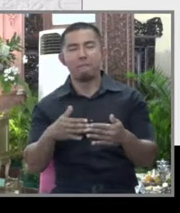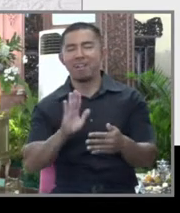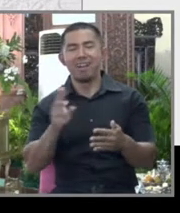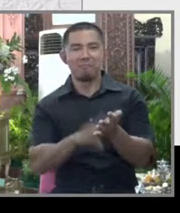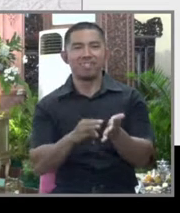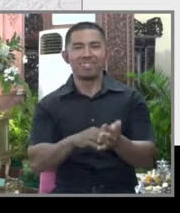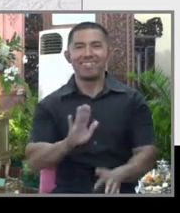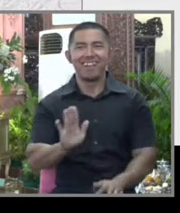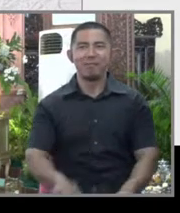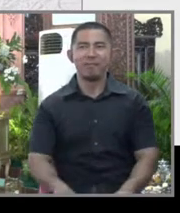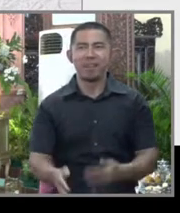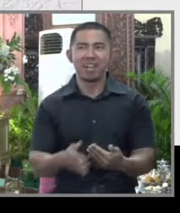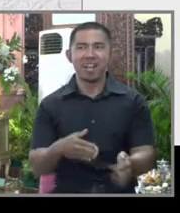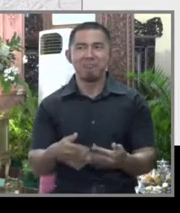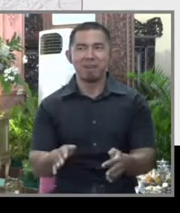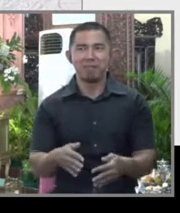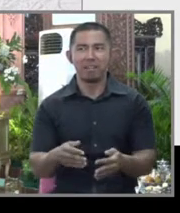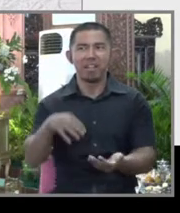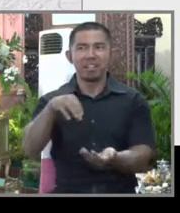clear, sudah kami bebaskan semuanya.